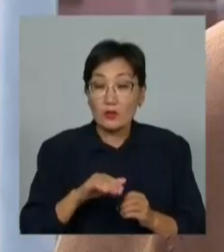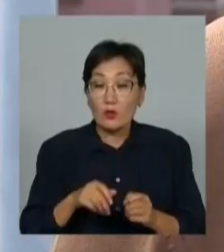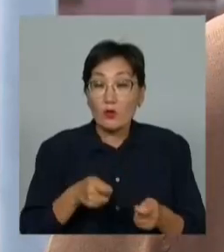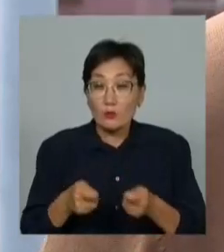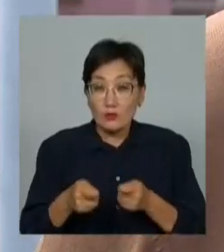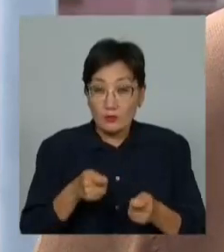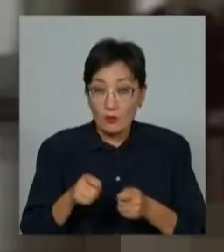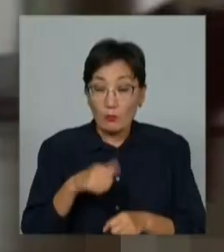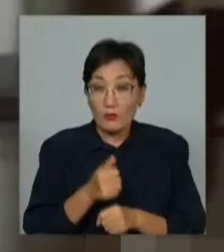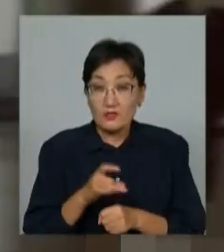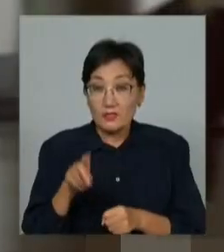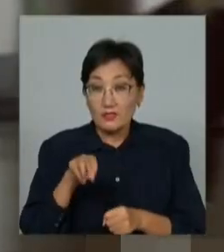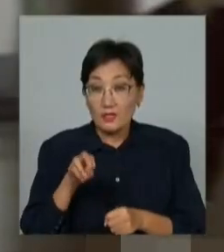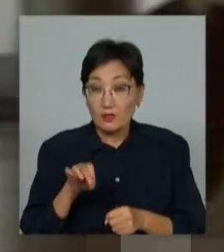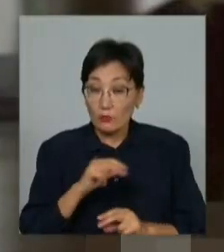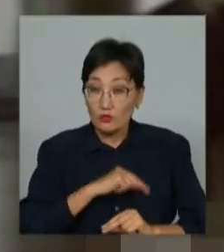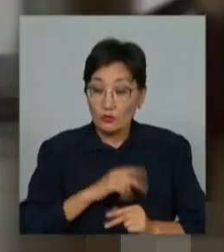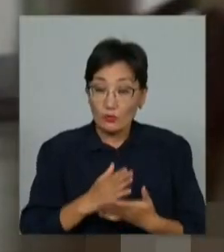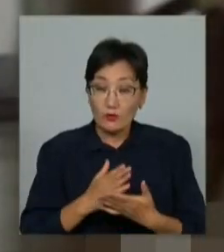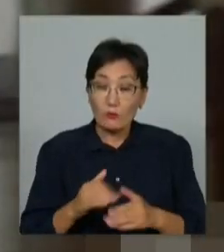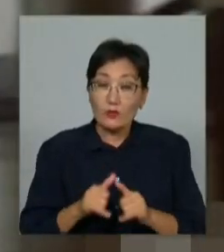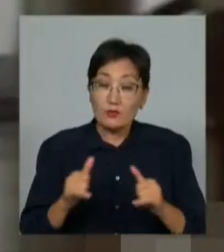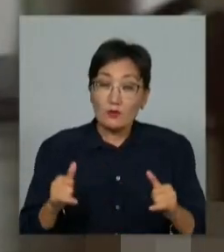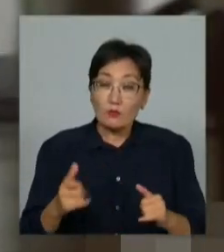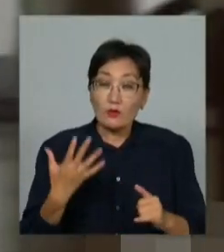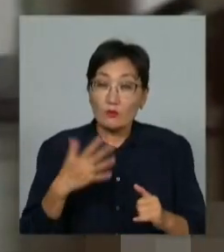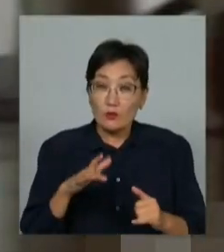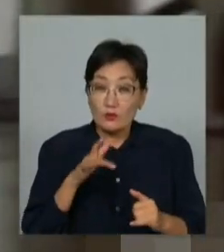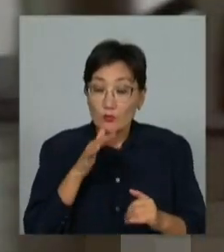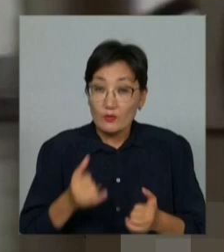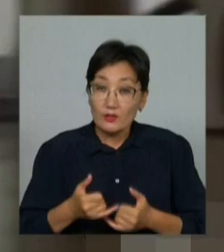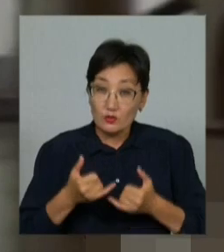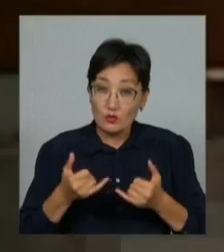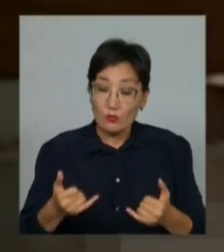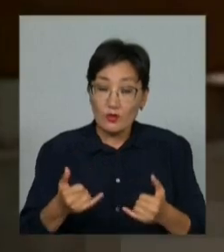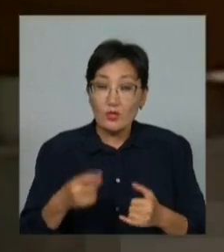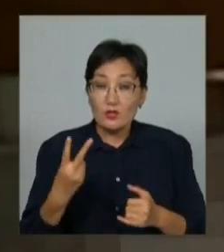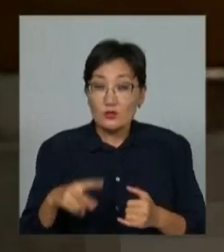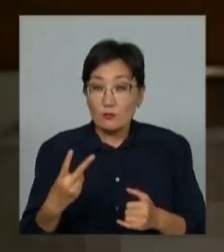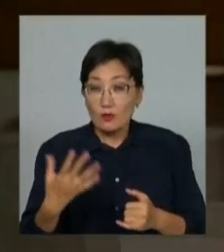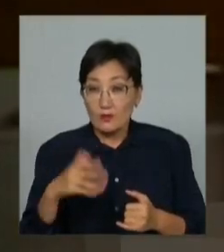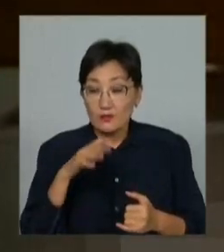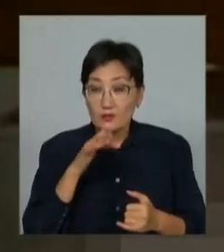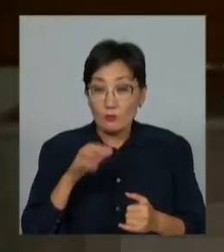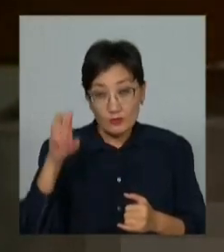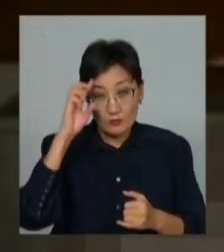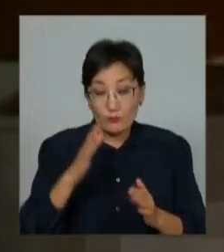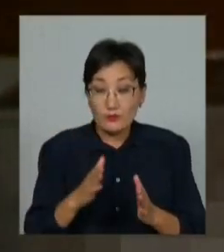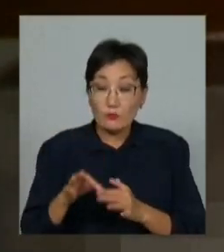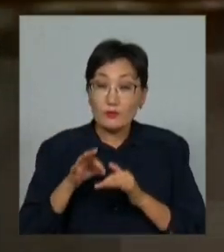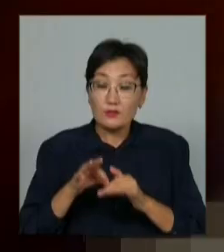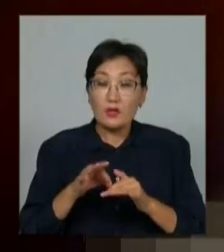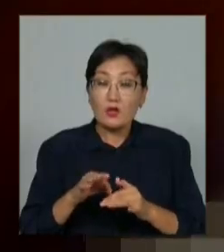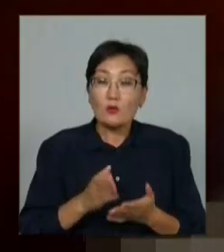бас редакторы болды. Отандық телевизияның өркендеуіне жарты ғасырын сарп етіп, одан кейінгі 20-25 жылын мемлекеттік жүйеде